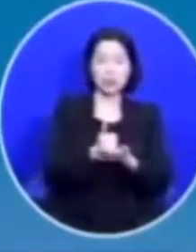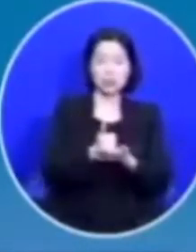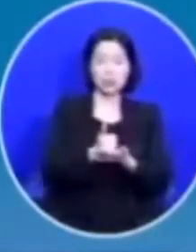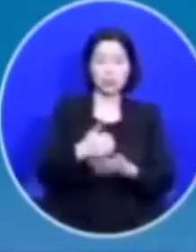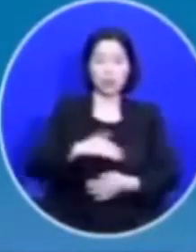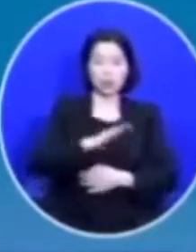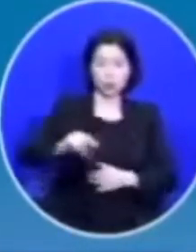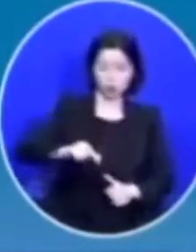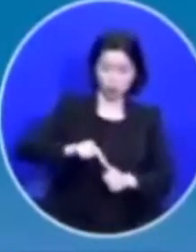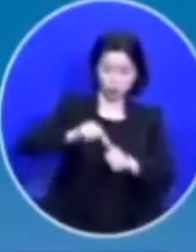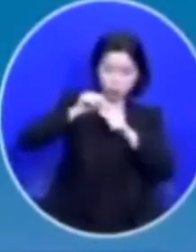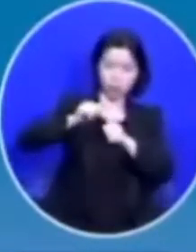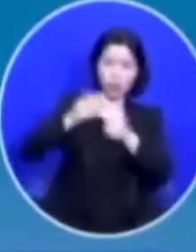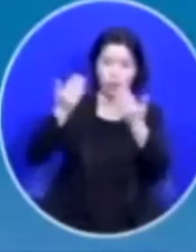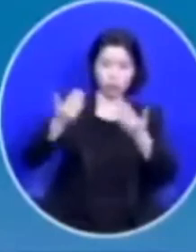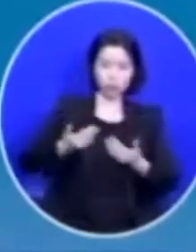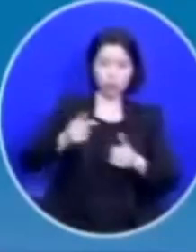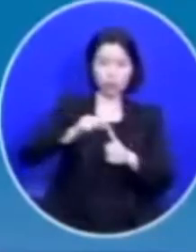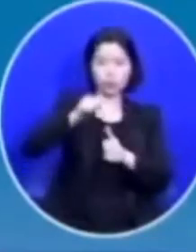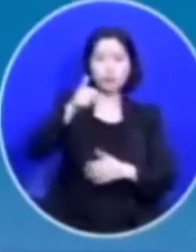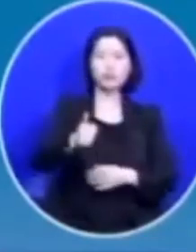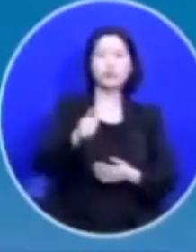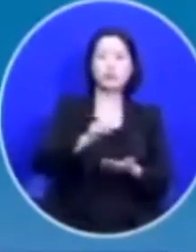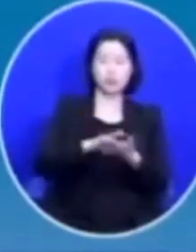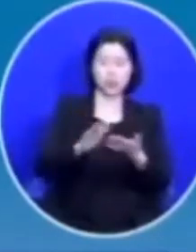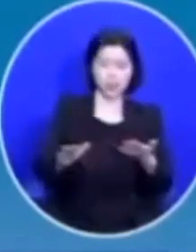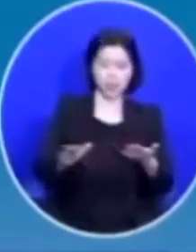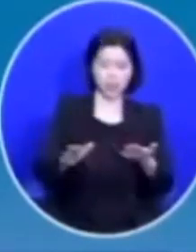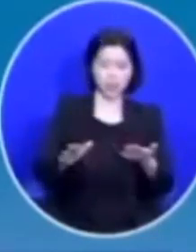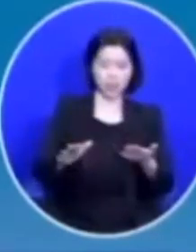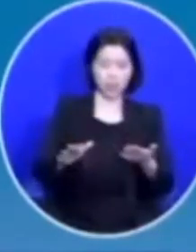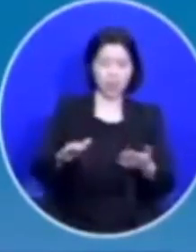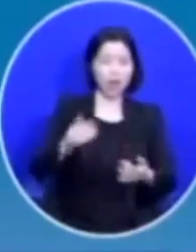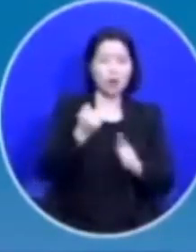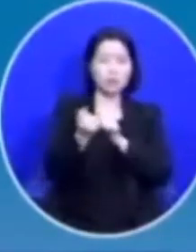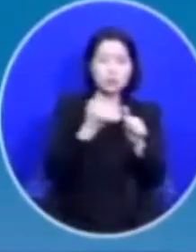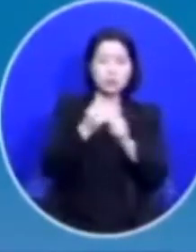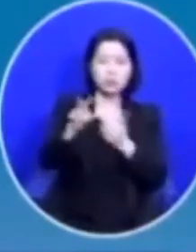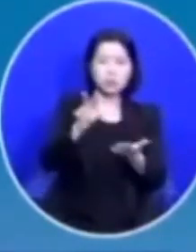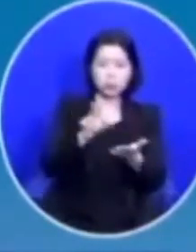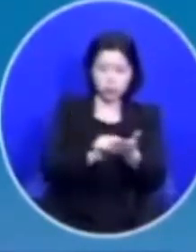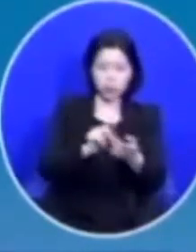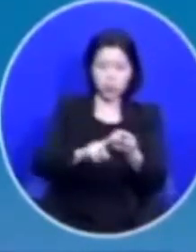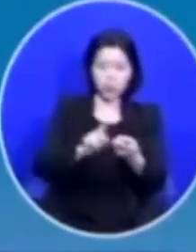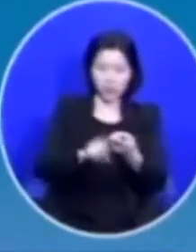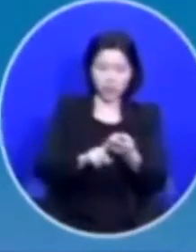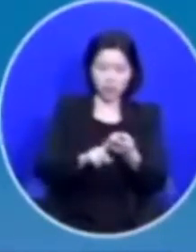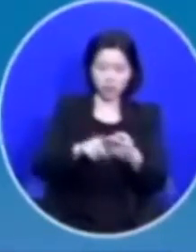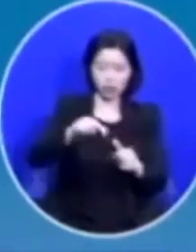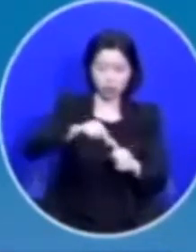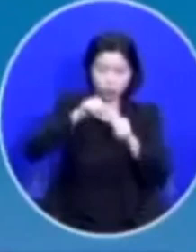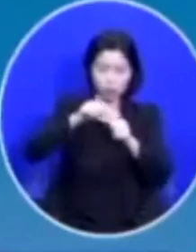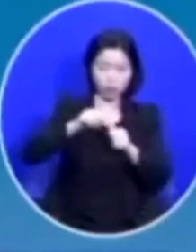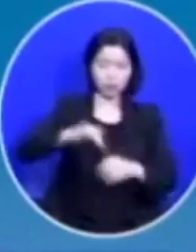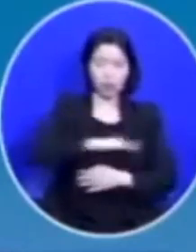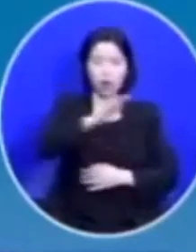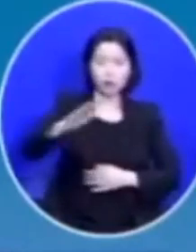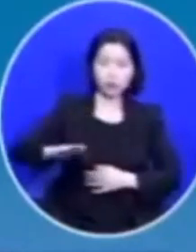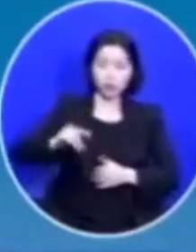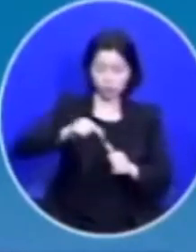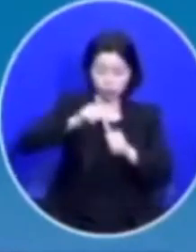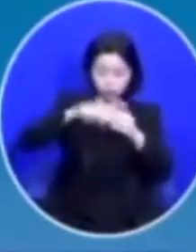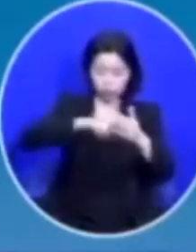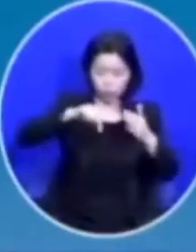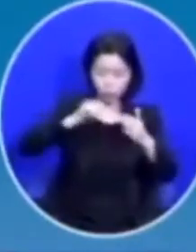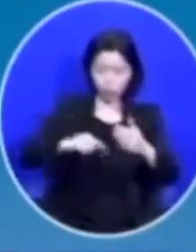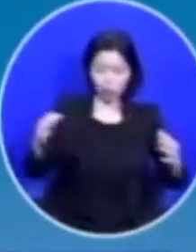구원해 주시는 구주의 있습니다 부부 문제에 대한 구원도 우리 구원 속에 들어 있습니다